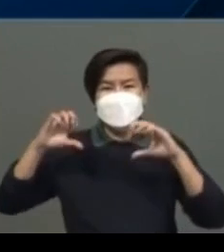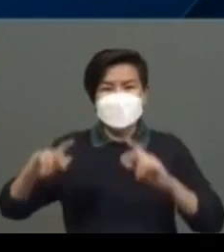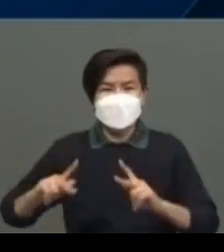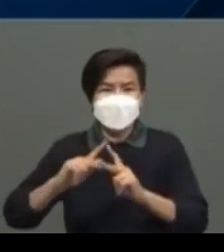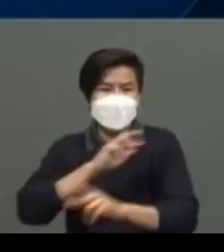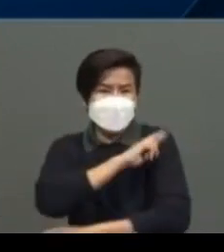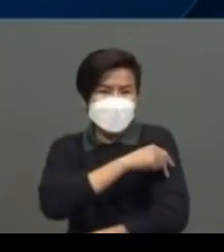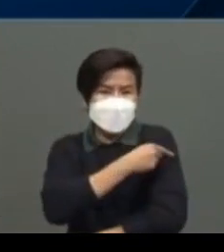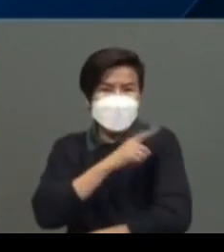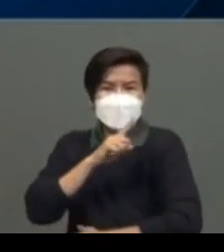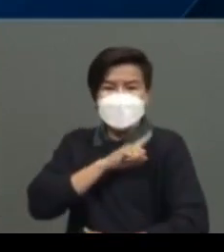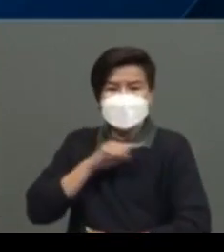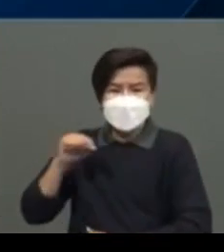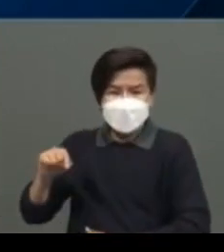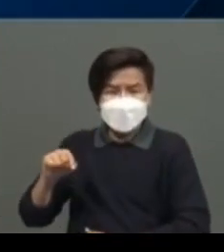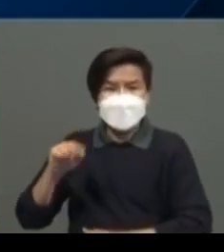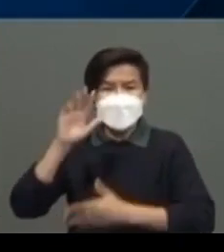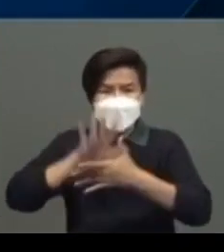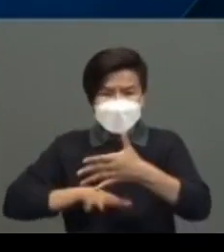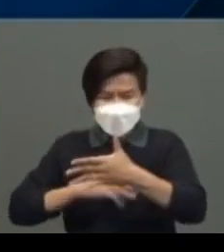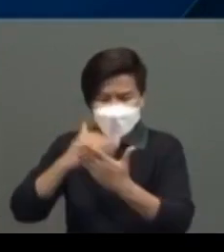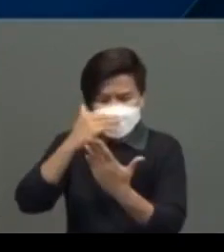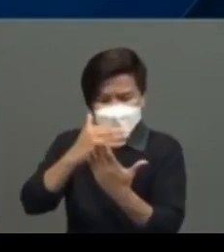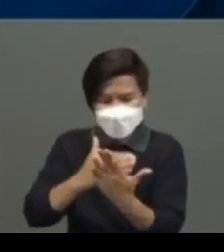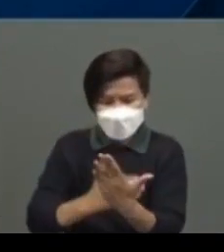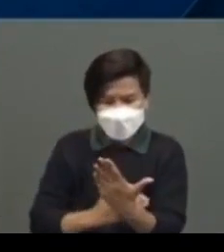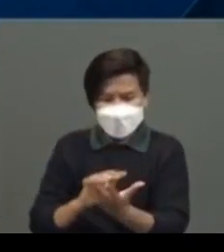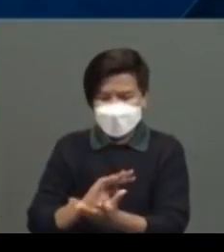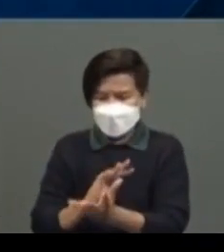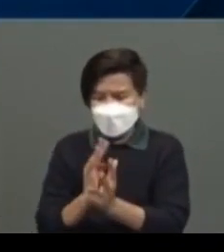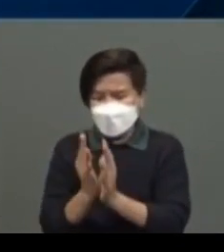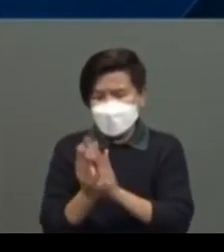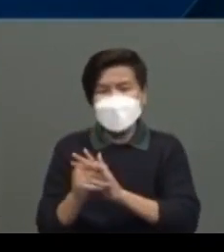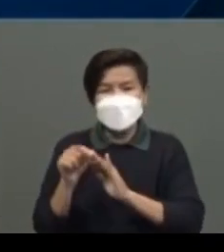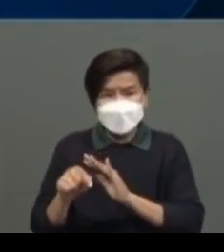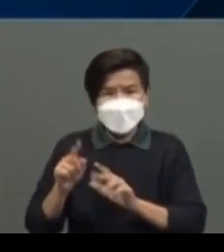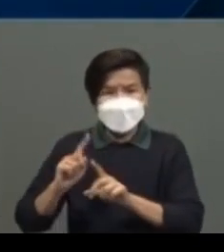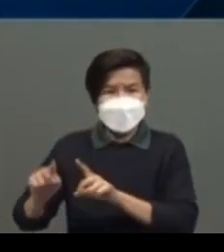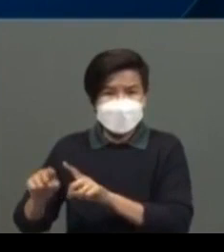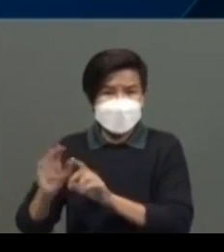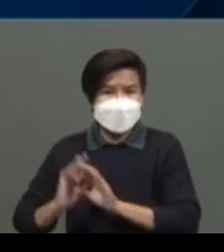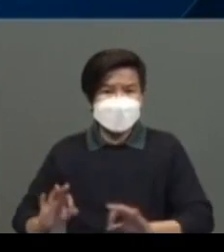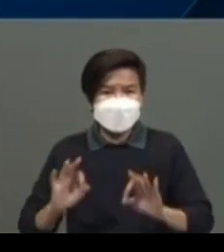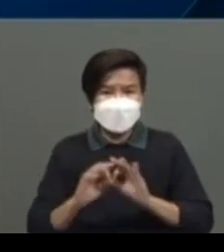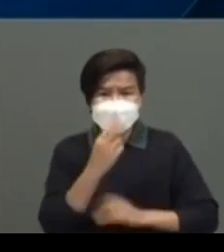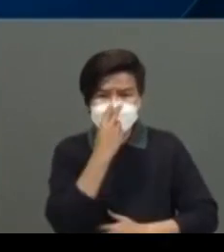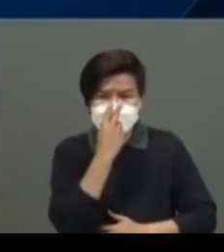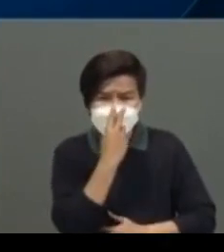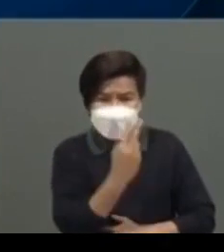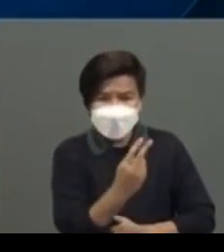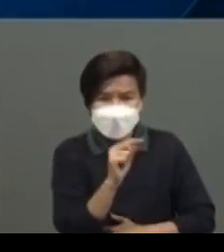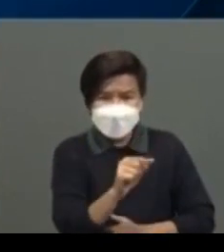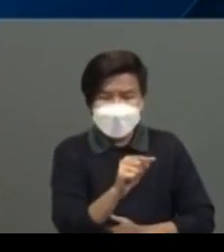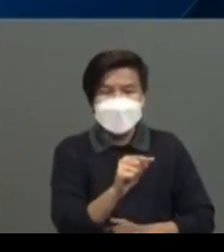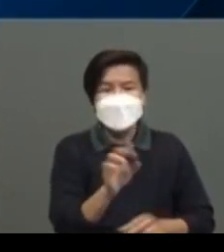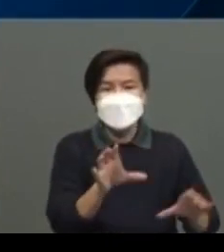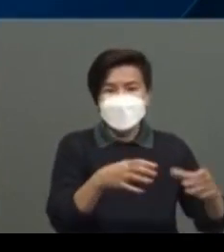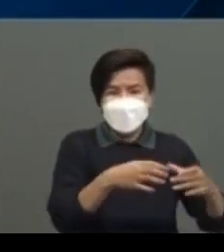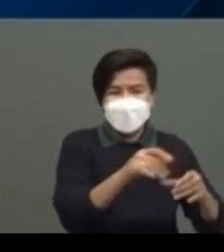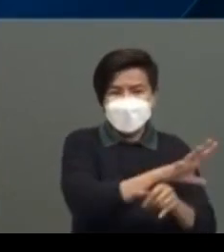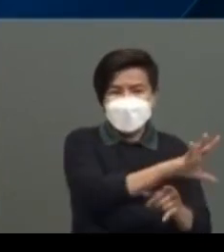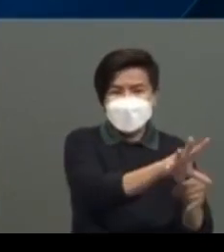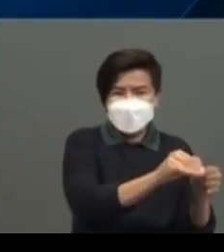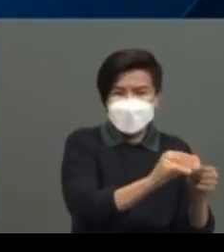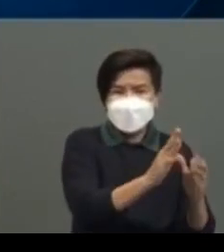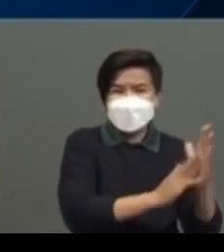งเรียนสอนศาสนาพบ29คนส่วนยอดการฉีดวัคซีนโควิด -19 ตั้งแต่วันที่28กุมภาพันธ์จนถึงวันที่